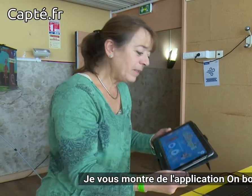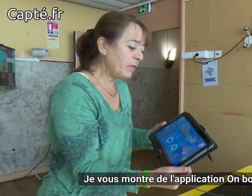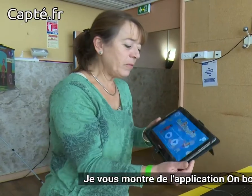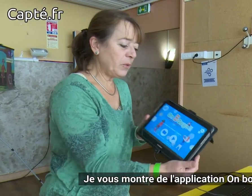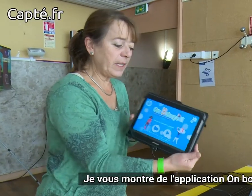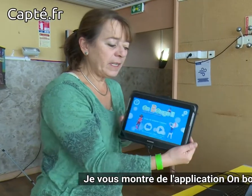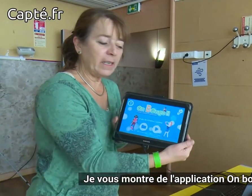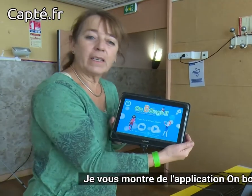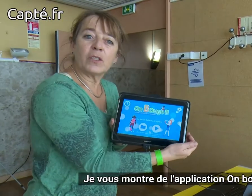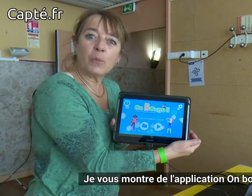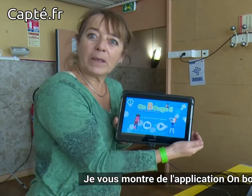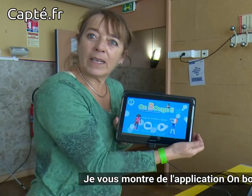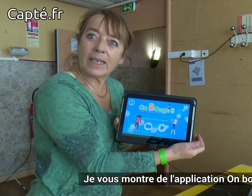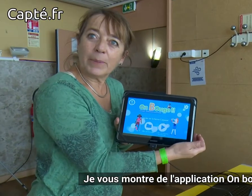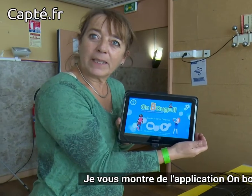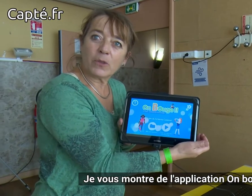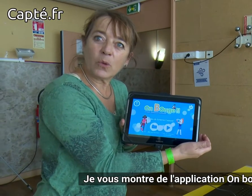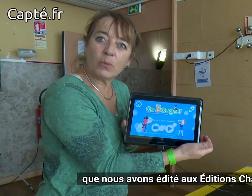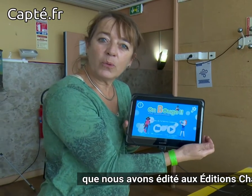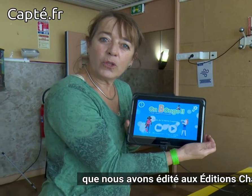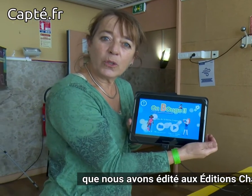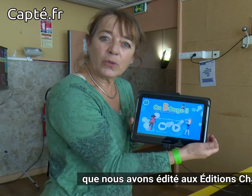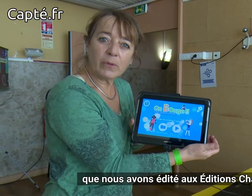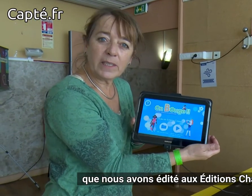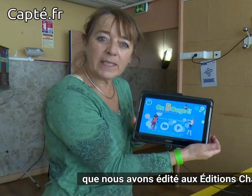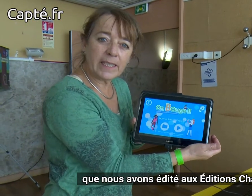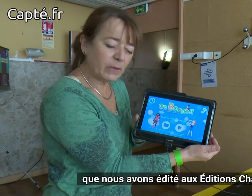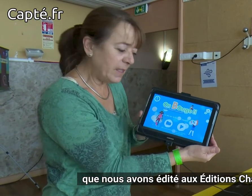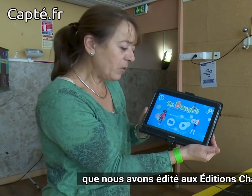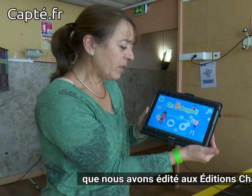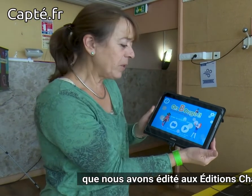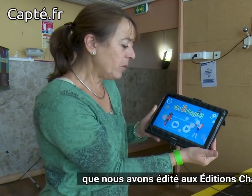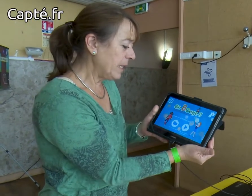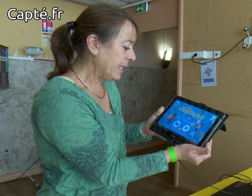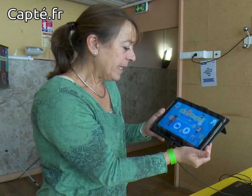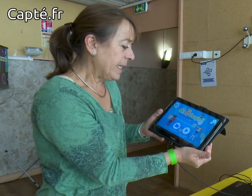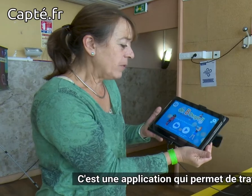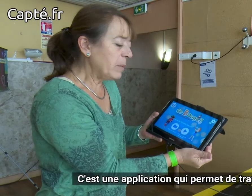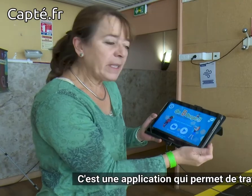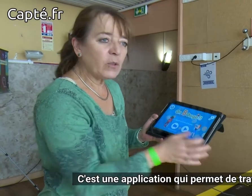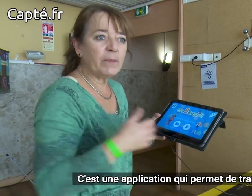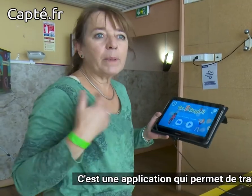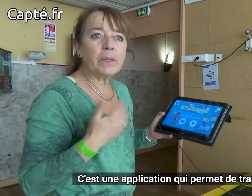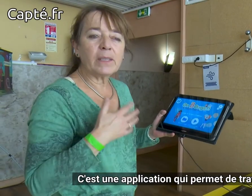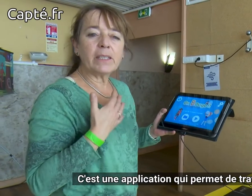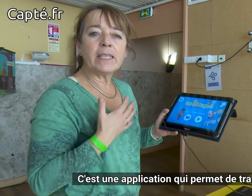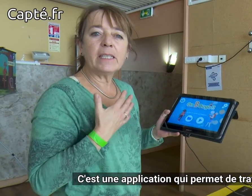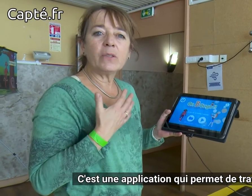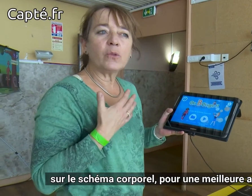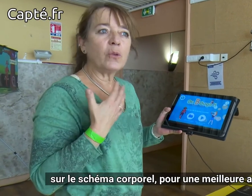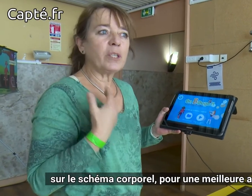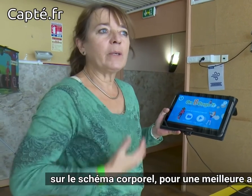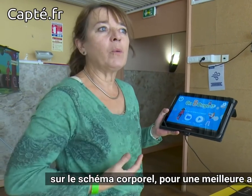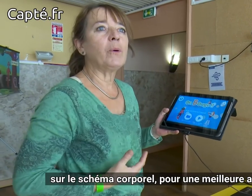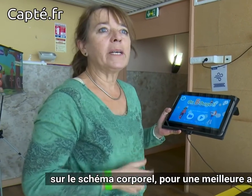Voilà. Là, je vais vous montrer... Je vous parle de l'application En Bouge que nous avons édité aux éditions Chaviro. C'est une application qui permet de travailler